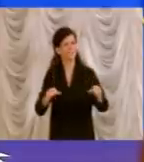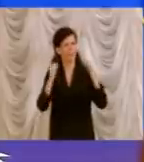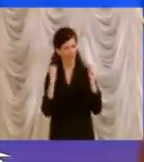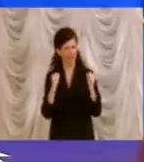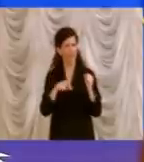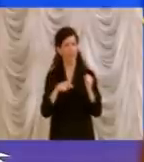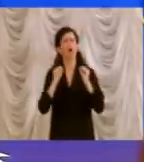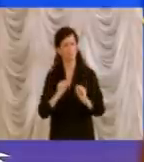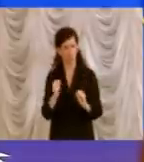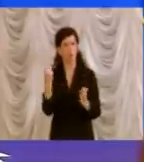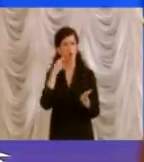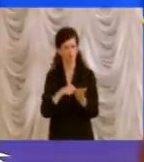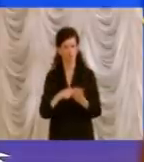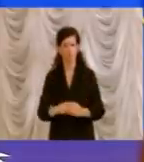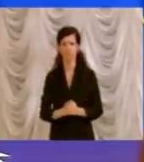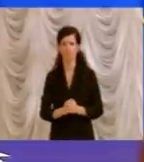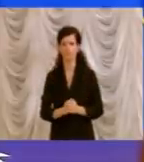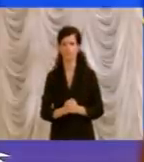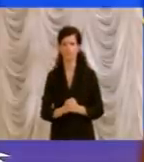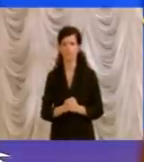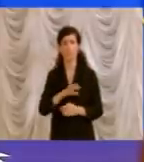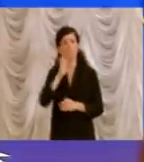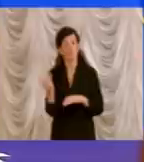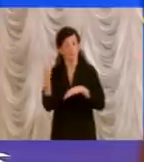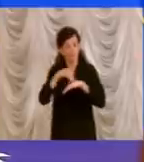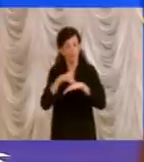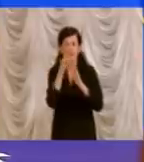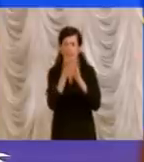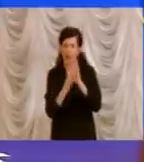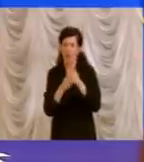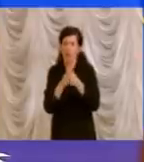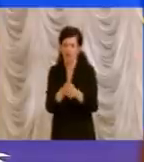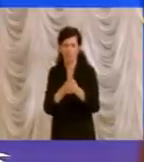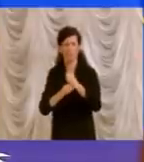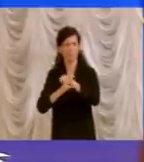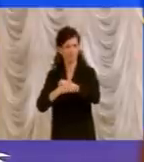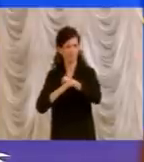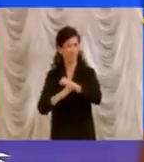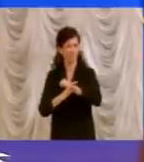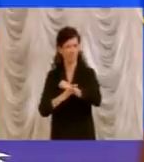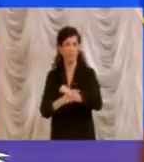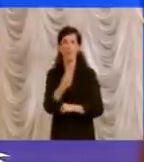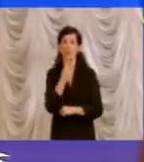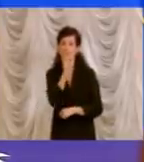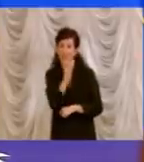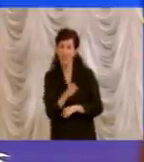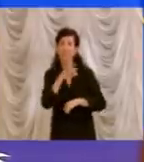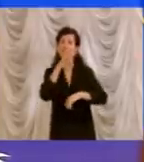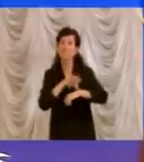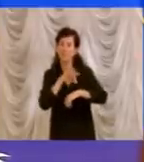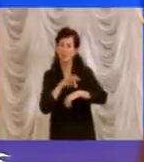ancora in introduciamo una regola più stringente per coloro che presentano una sintomatologia